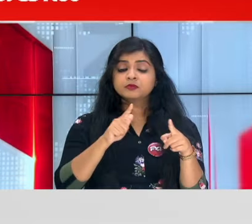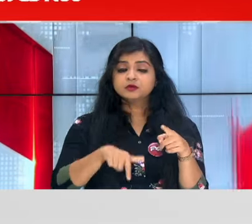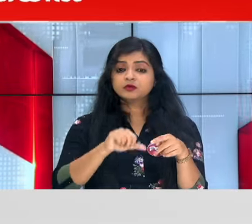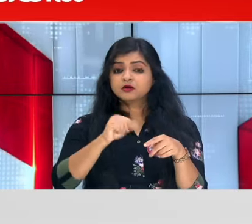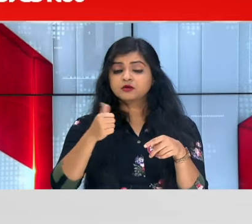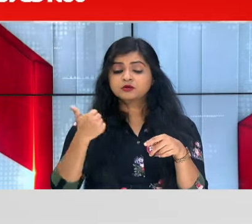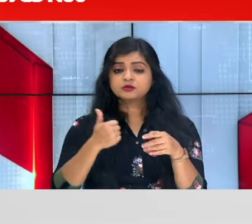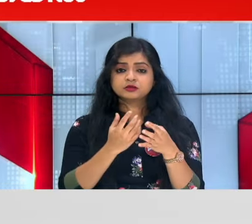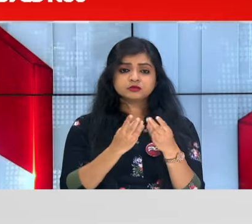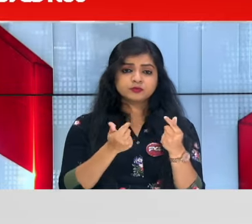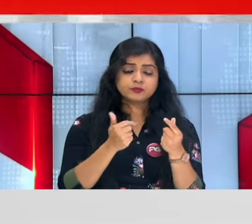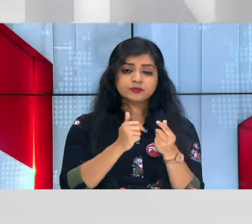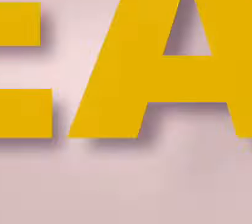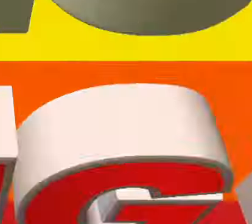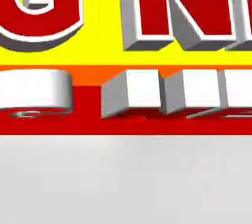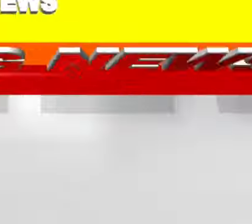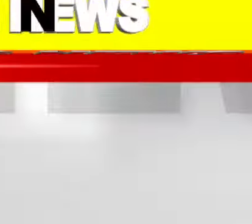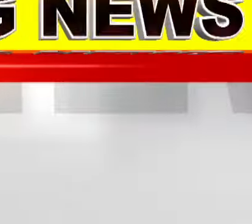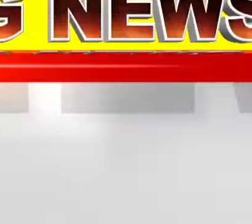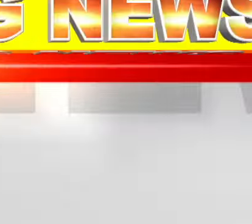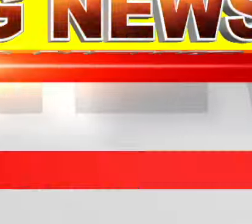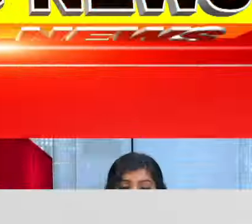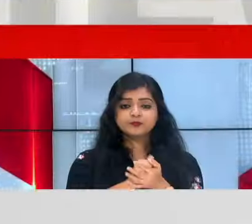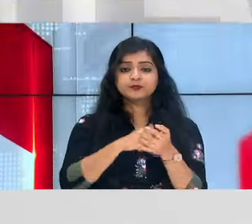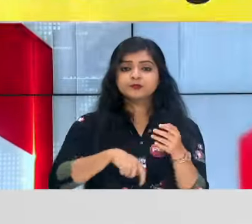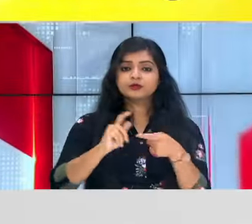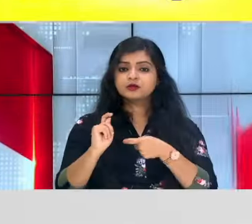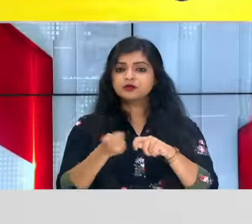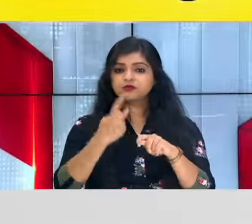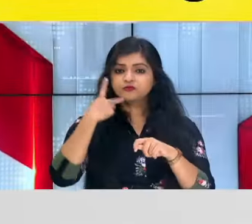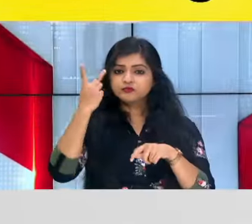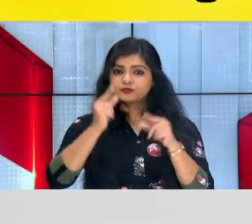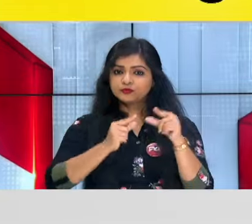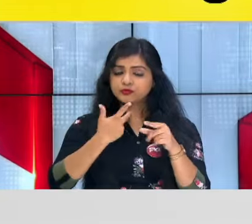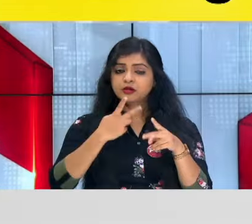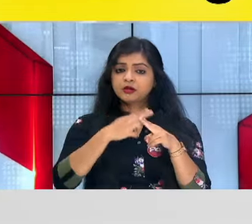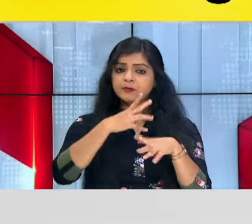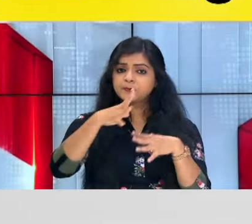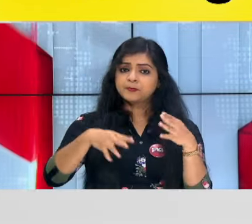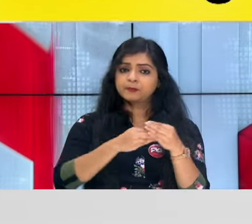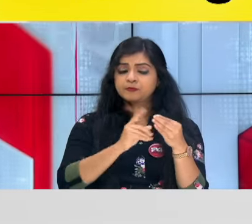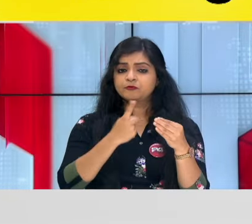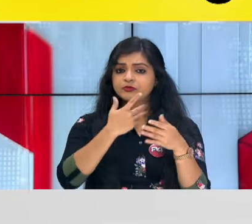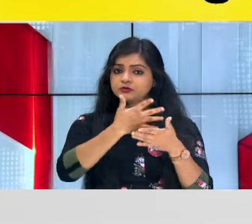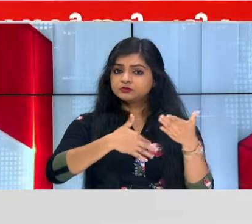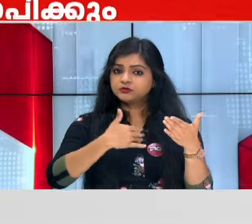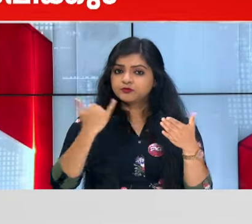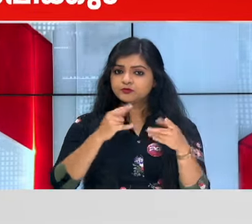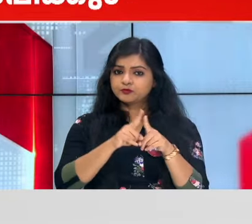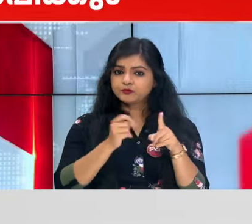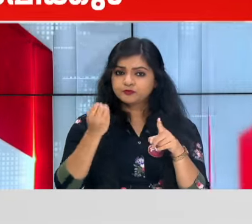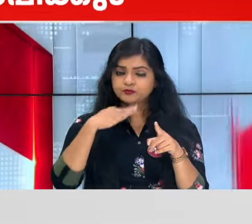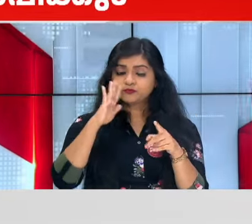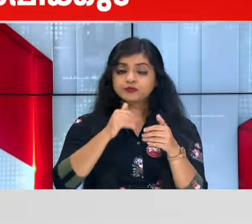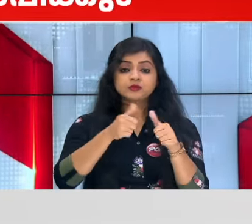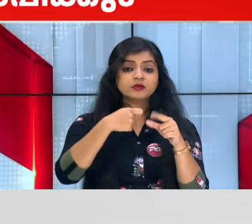ചില സിനിമ ക്രിക്കറ്റ് മേഖലകളിൽ നിന്നുള്ളവരുടെ പേരുകൾ കൂടി ആദ്യ പട്ടികയിൽ ഉണ്ടായേക്കുമെന്ന സൂചനകളുണ്ട്. അക്ഷയ് കുമാർ,